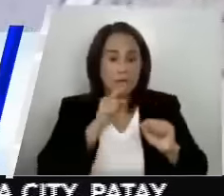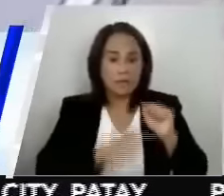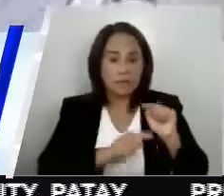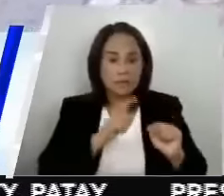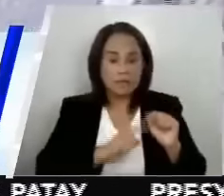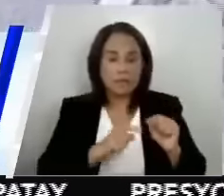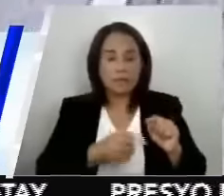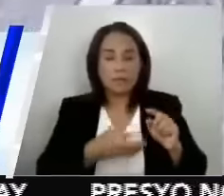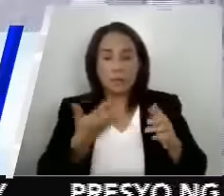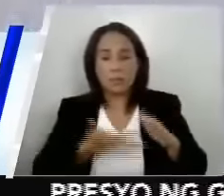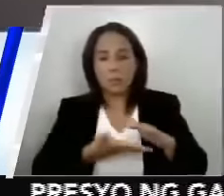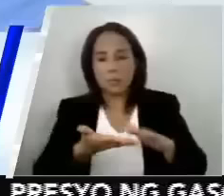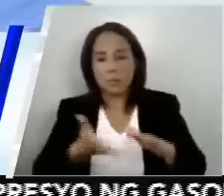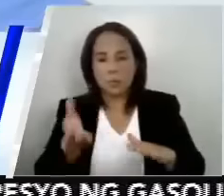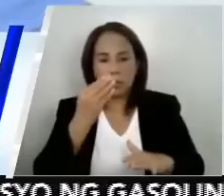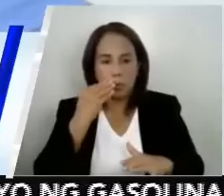noon.